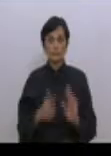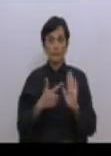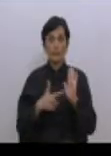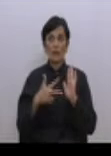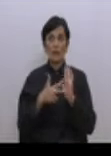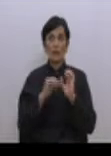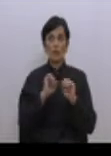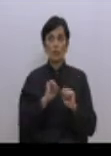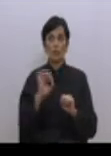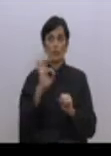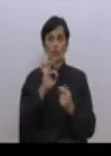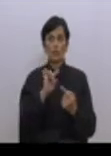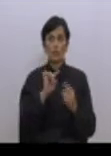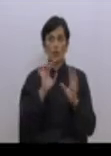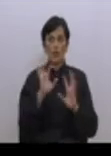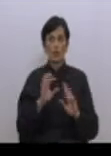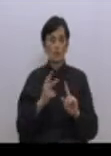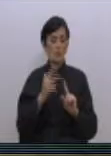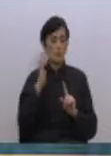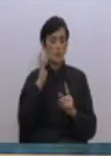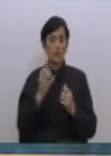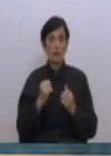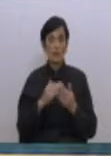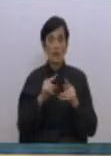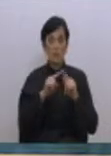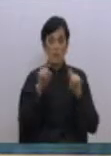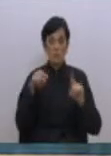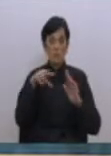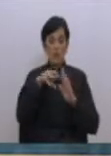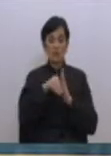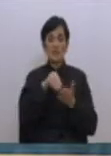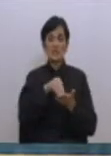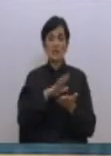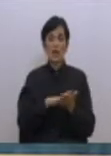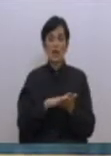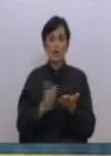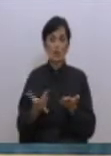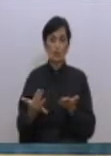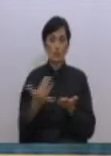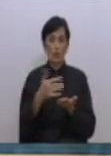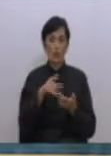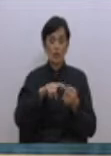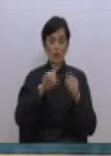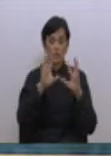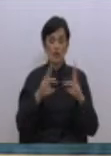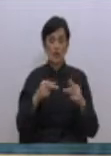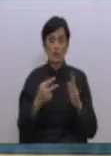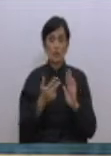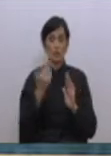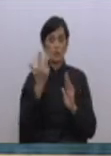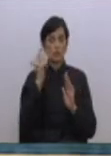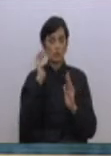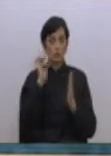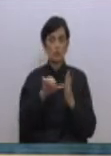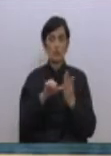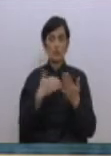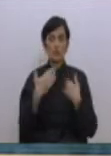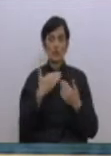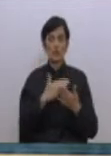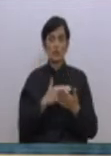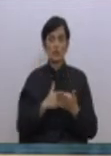Samuza Trametim Mohre, nu uitați să ne canonii canonii mei sunt măsurat mirebuli. Am o pachetă, sa licenței de biserică, ca nu-i suleva, mi se mai măsurat tot ce ar tot kenchiscos